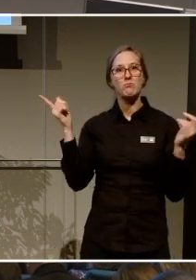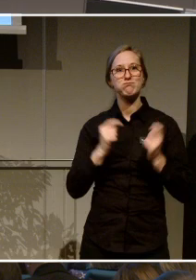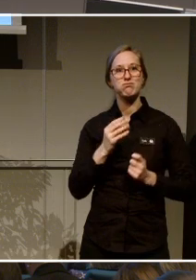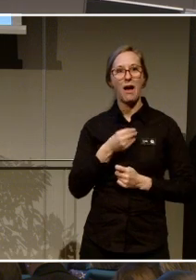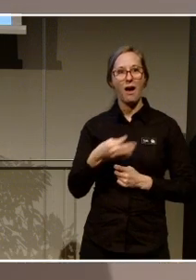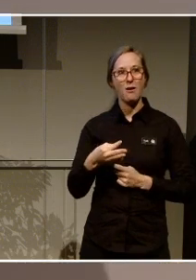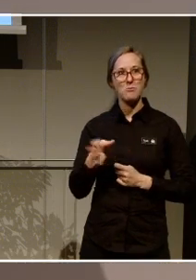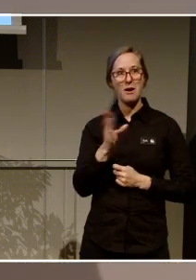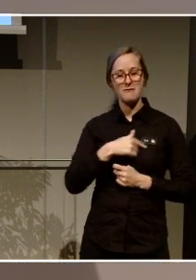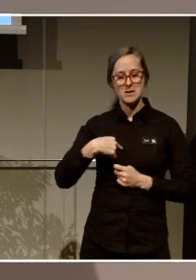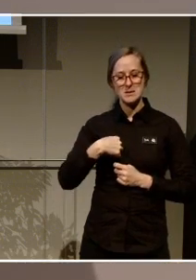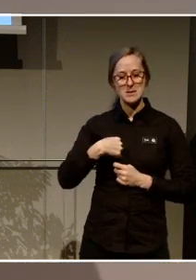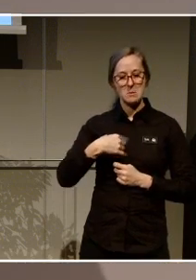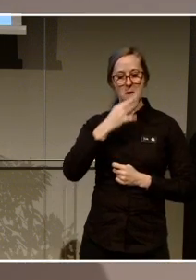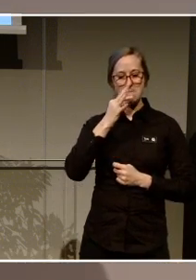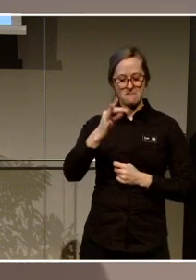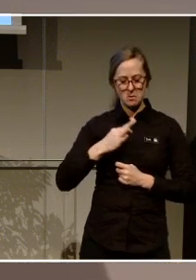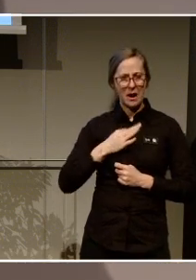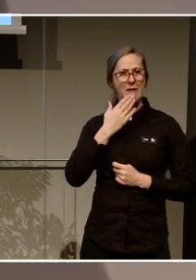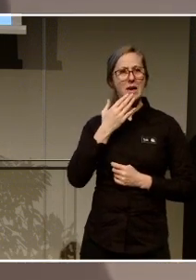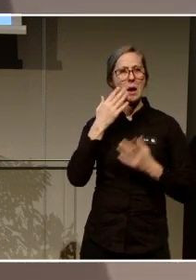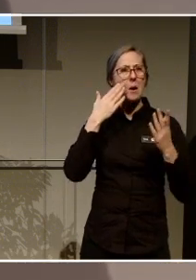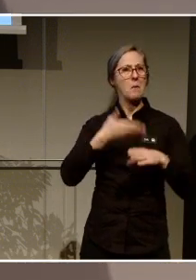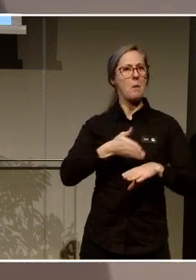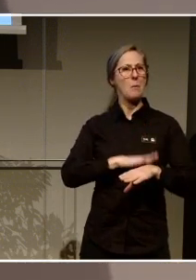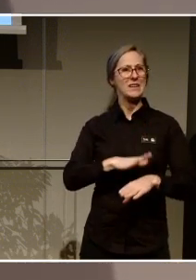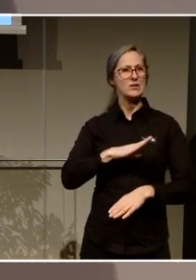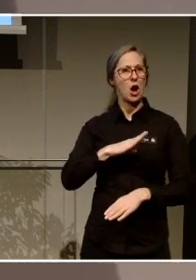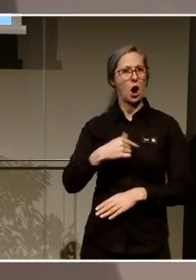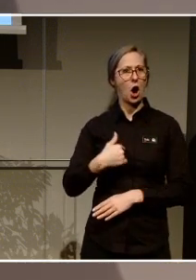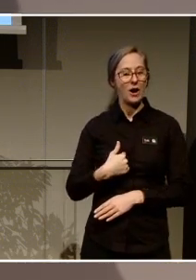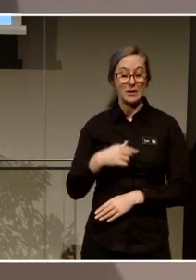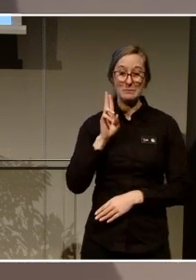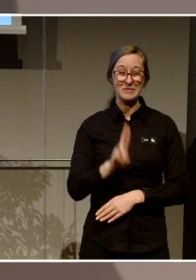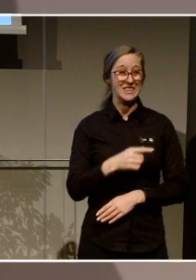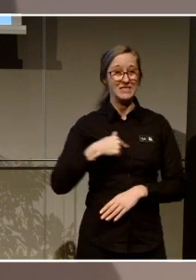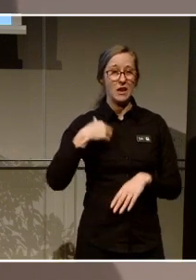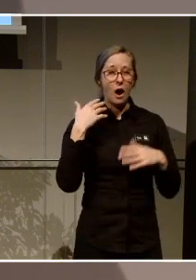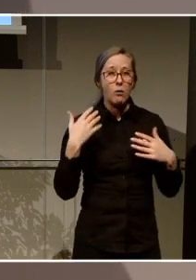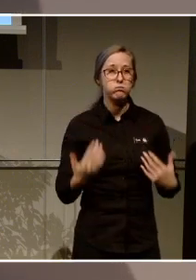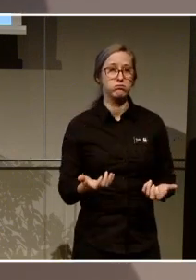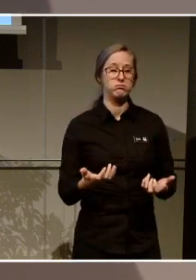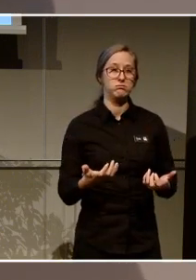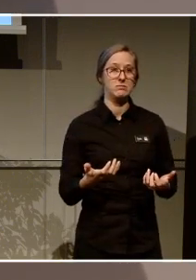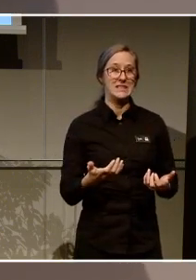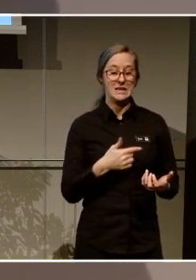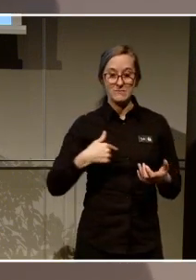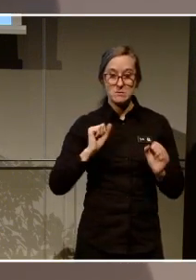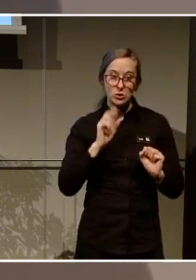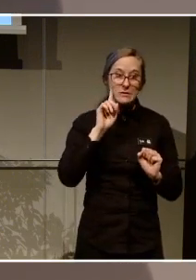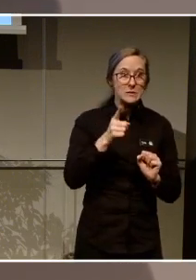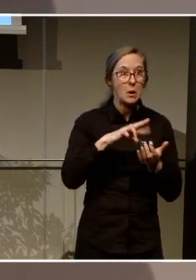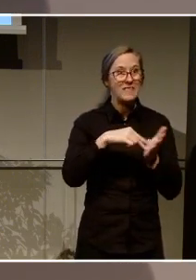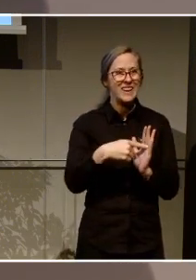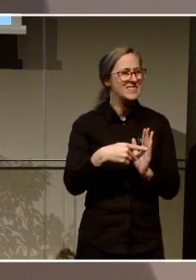Vad har vi för kompetens för att göra det? Egentligen vet vi inte. Och det kanske inte är så att vi ska förstå tekniken